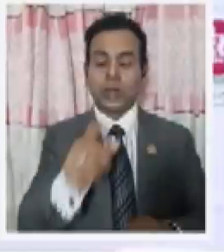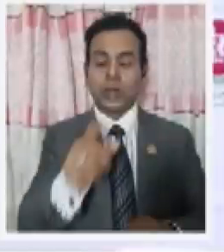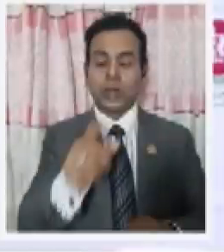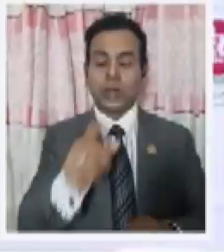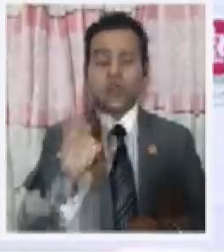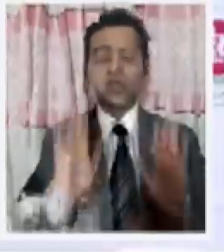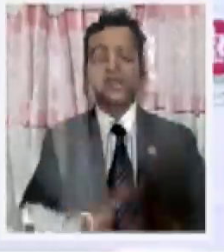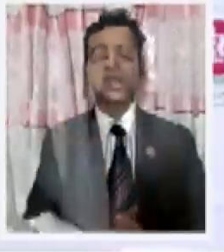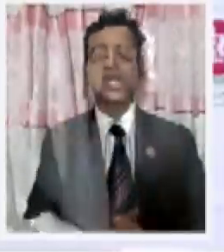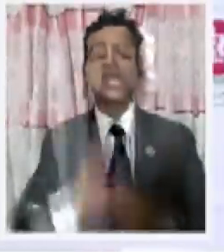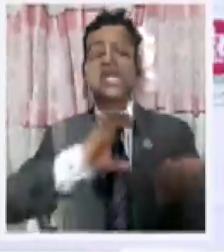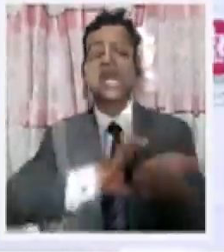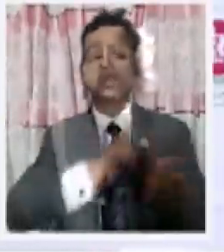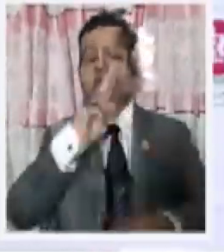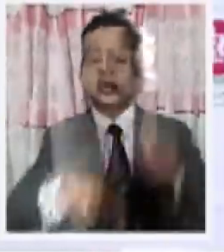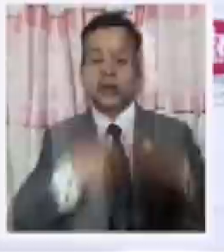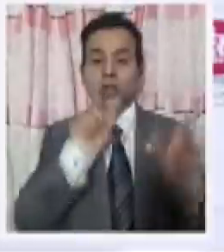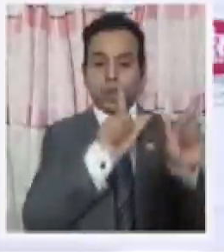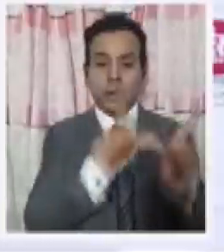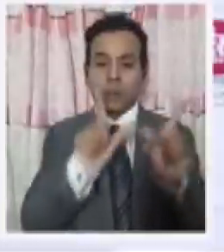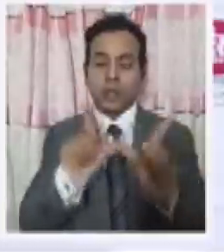যে কোনো অভিযোগ দায়েরের ক্ষেত্রে।